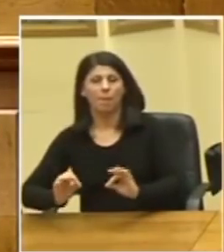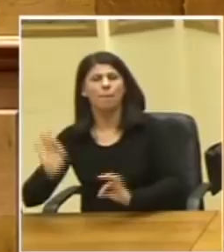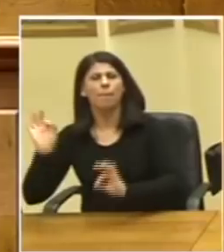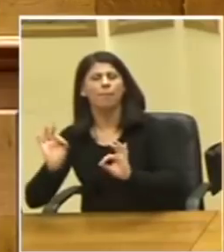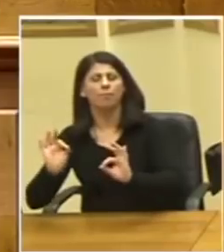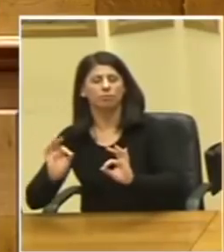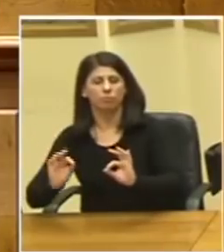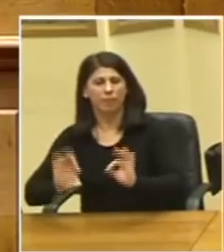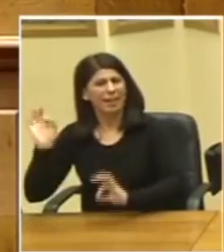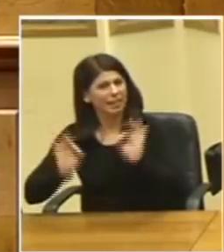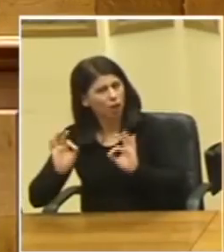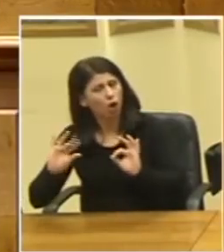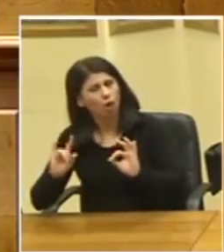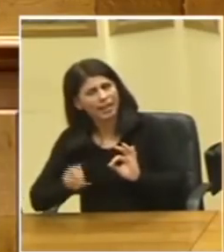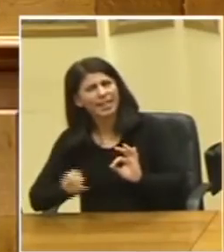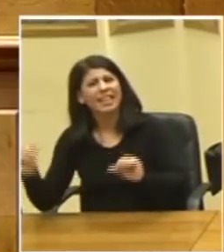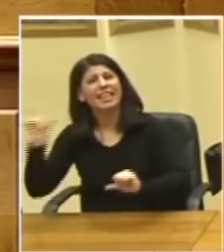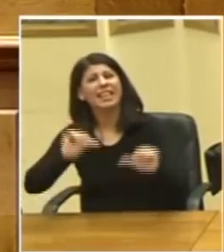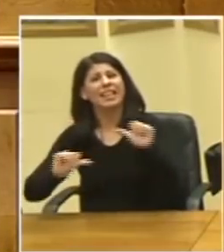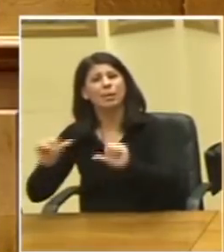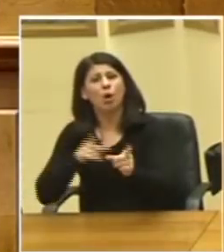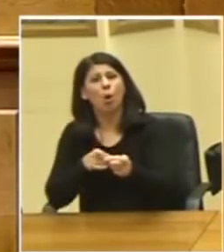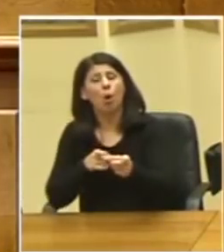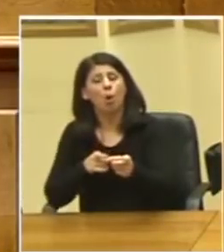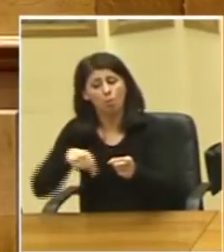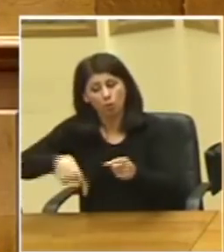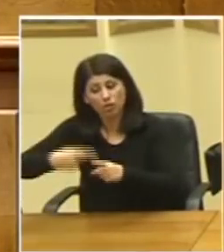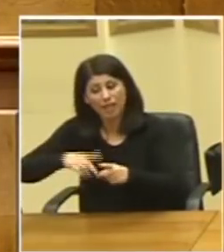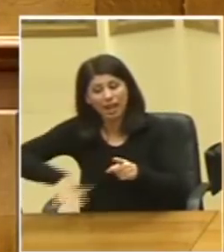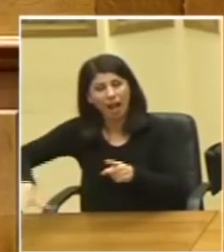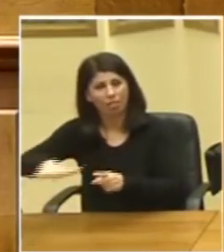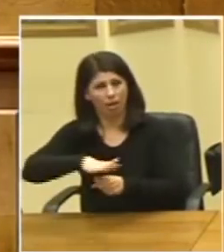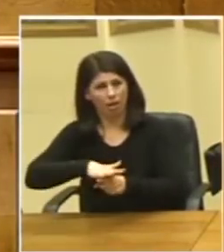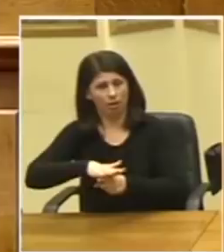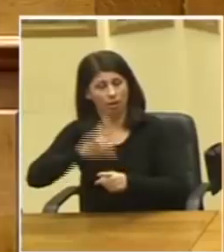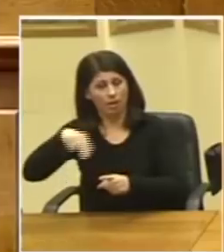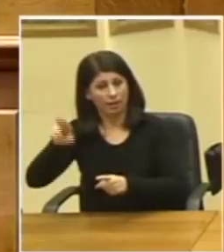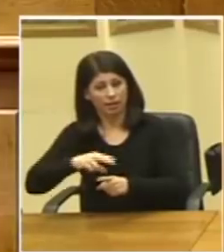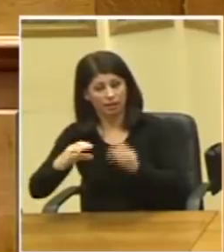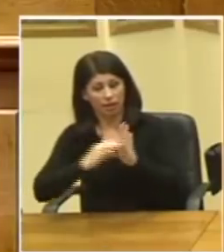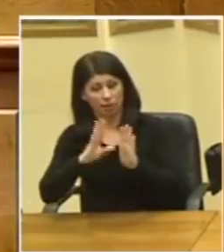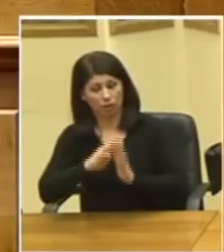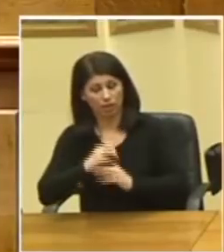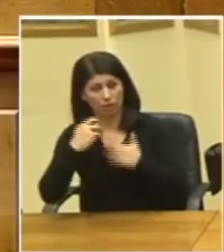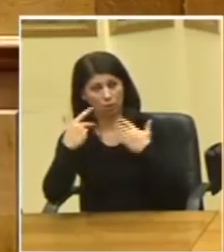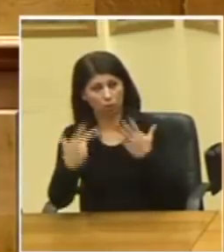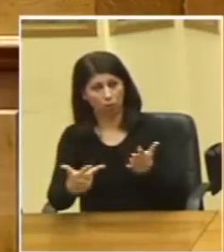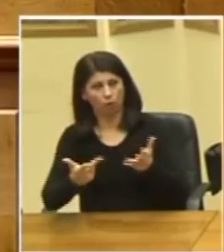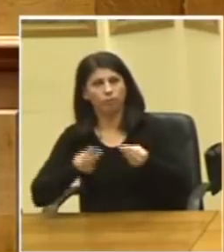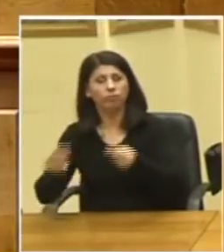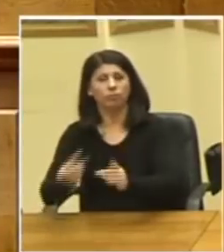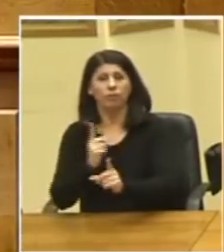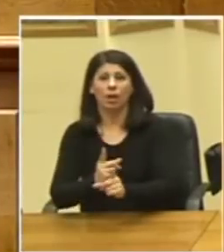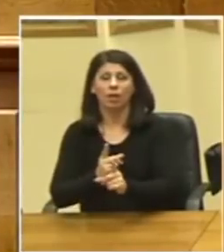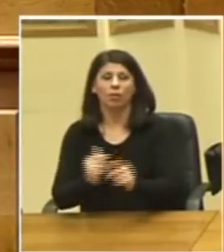χημικών όπλων σε ελληνικό έδαφος, για κατάργηση του άρθρου 48 και της παραχώρησης ειδικών